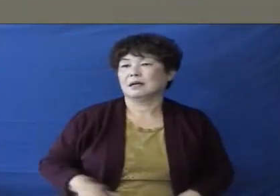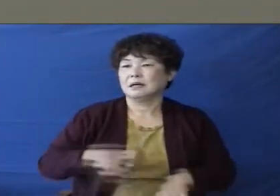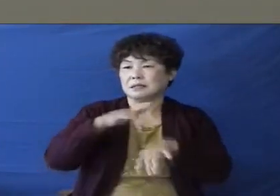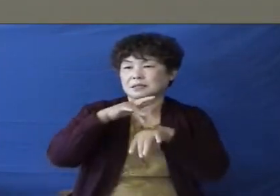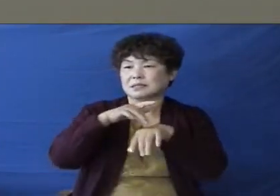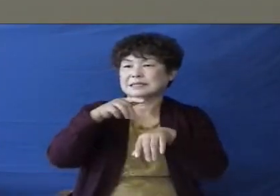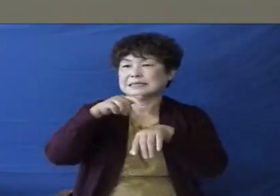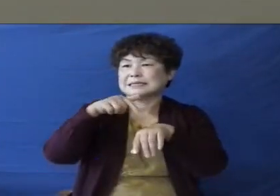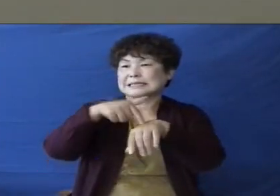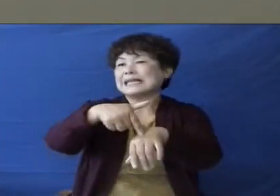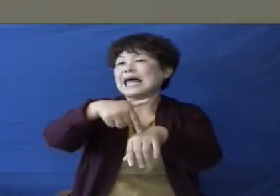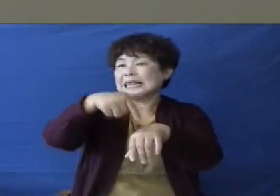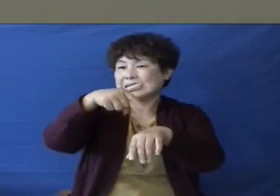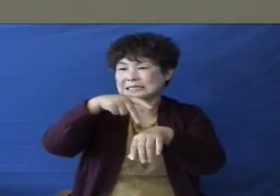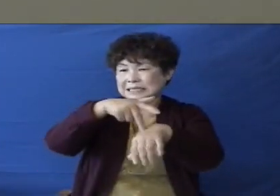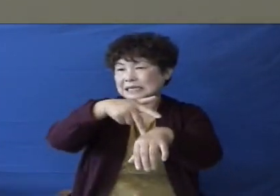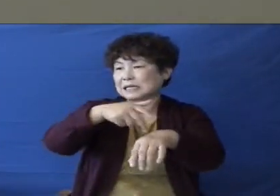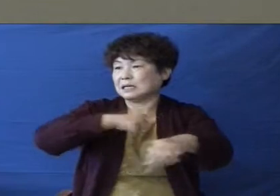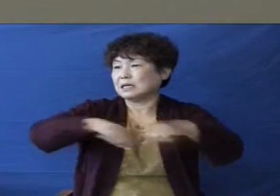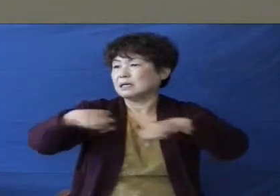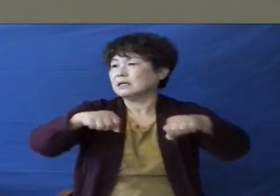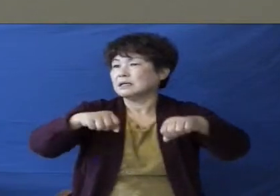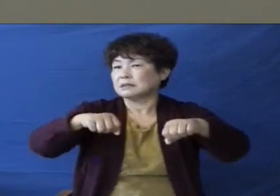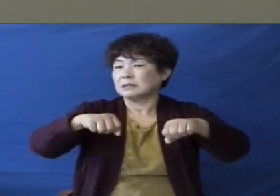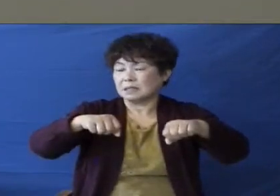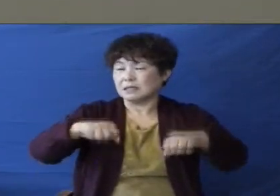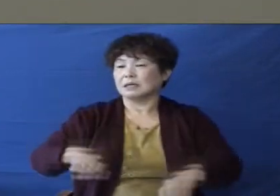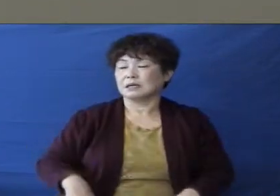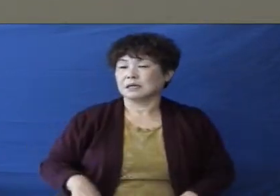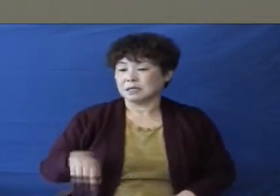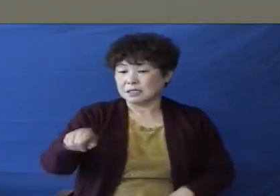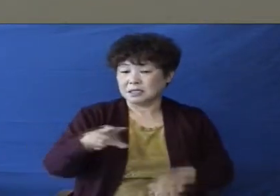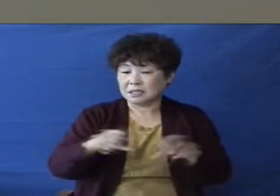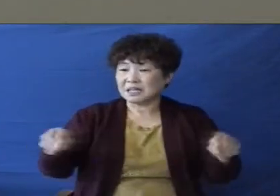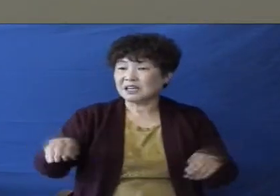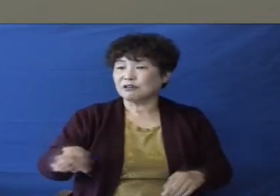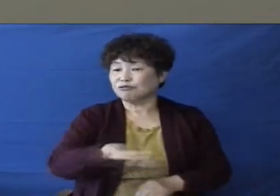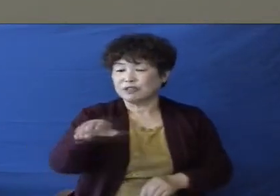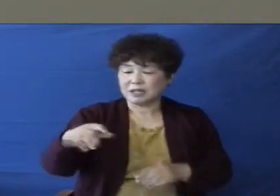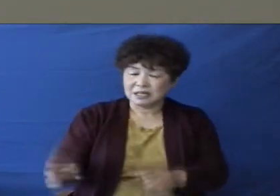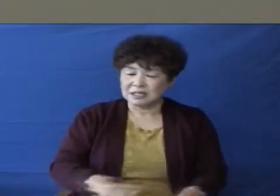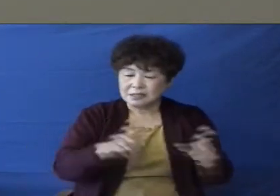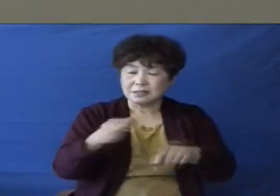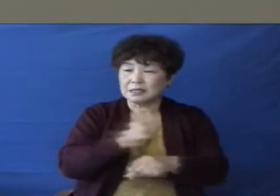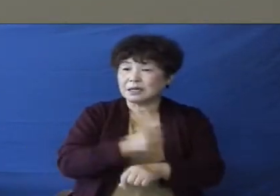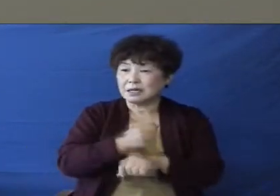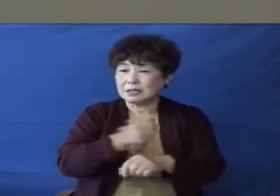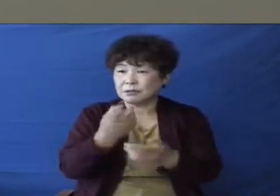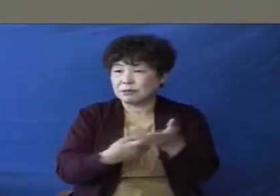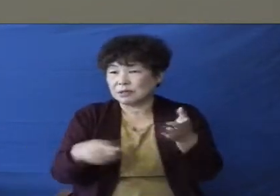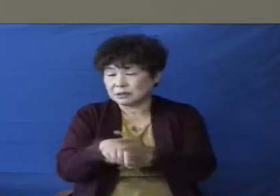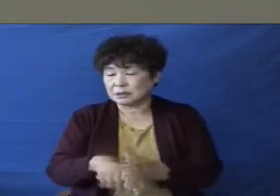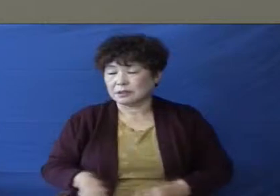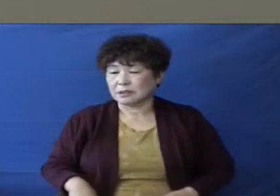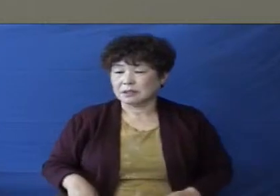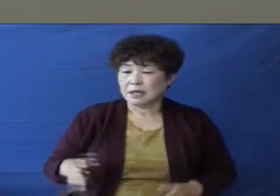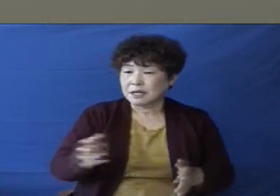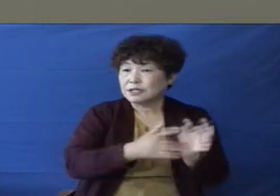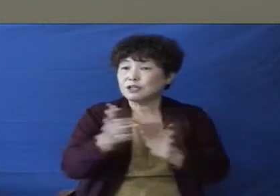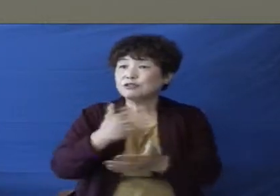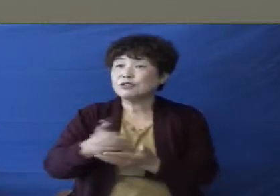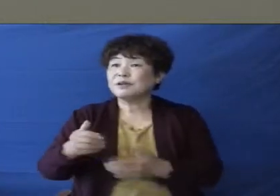하늘에는 영향을 미치지 못해 사단을 그런데 이 땅에 머물게 하려고 하는 거예요 예수님께서 시험할 때 보려고요 내 계절 한